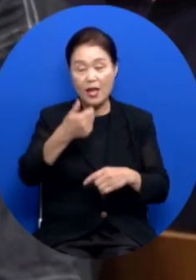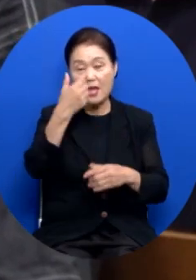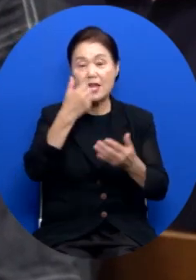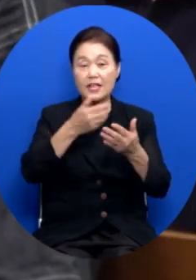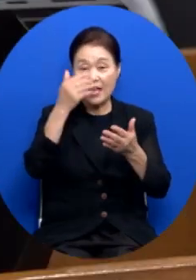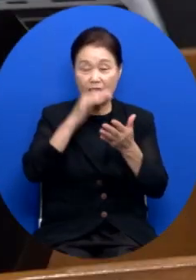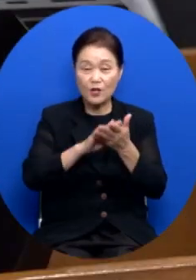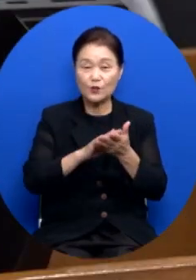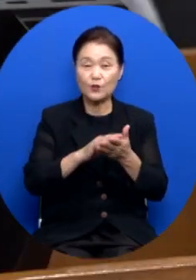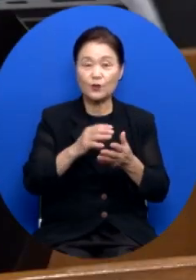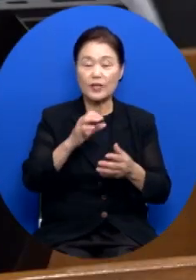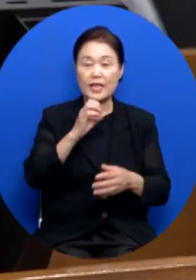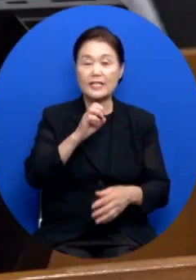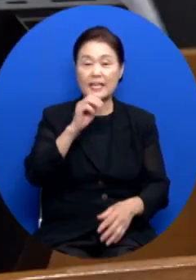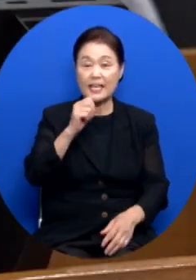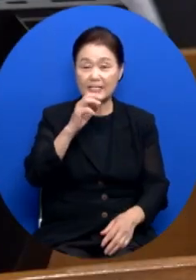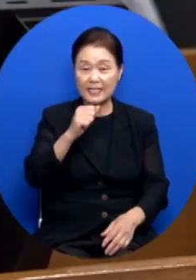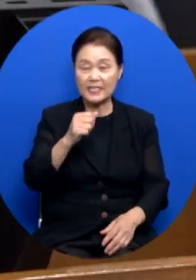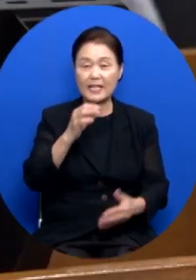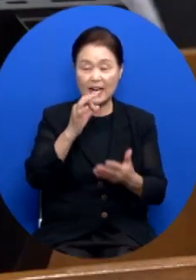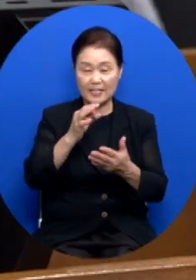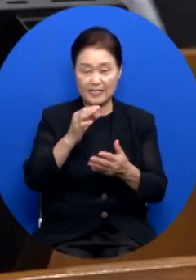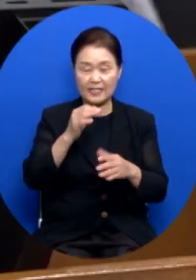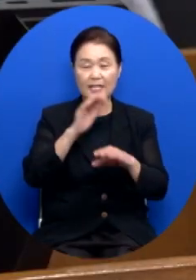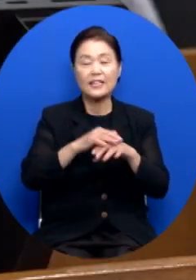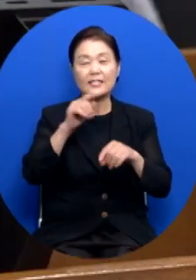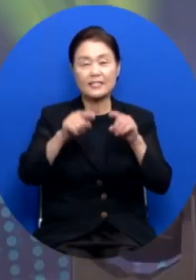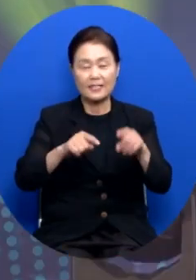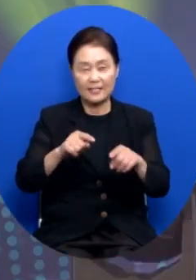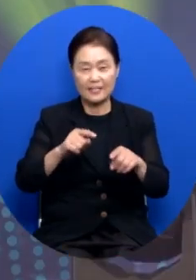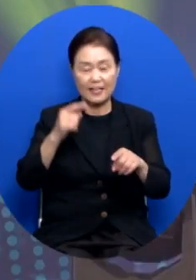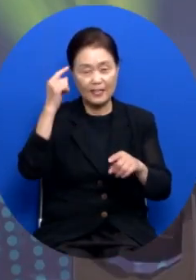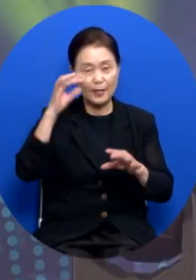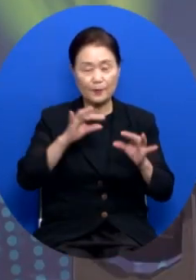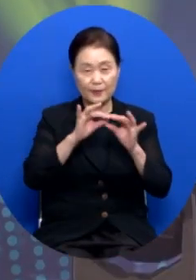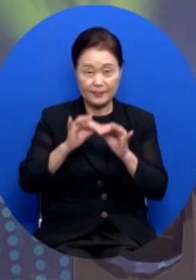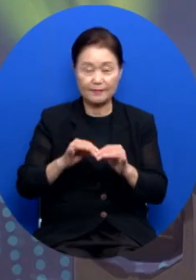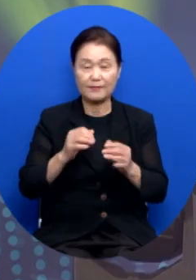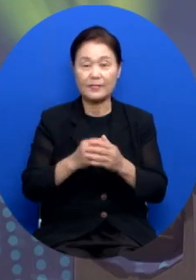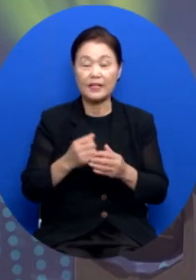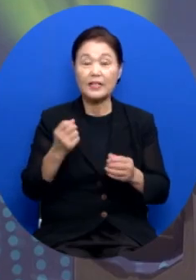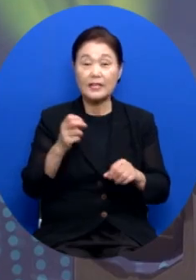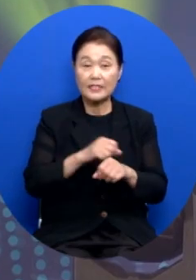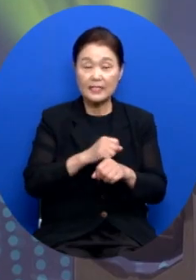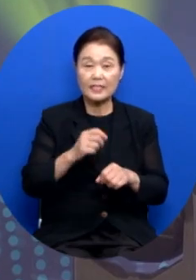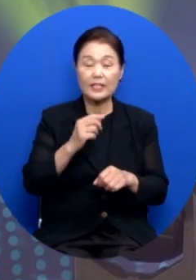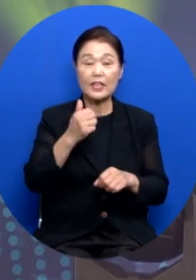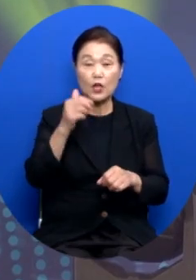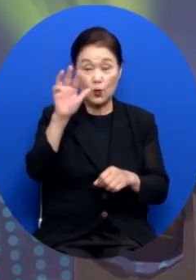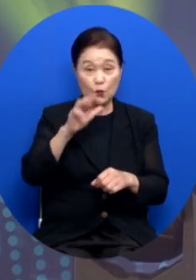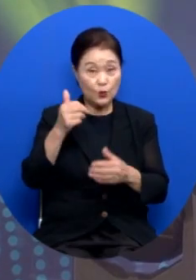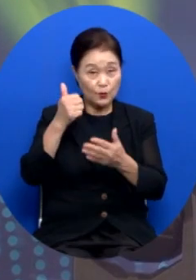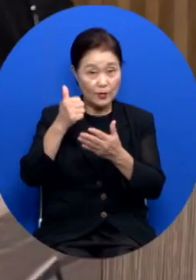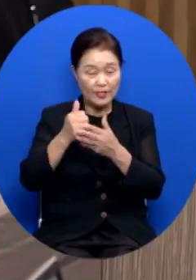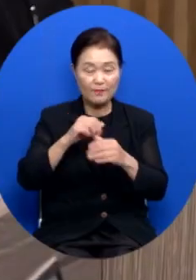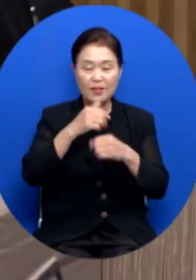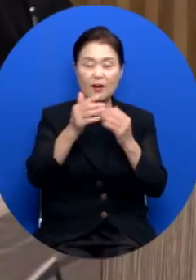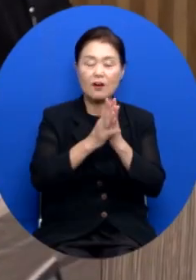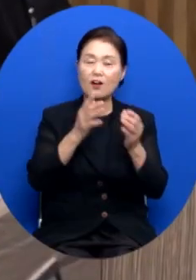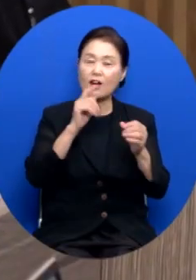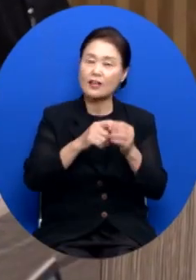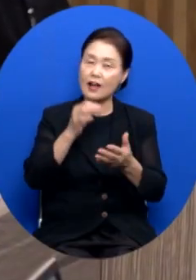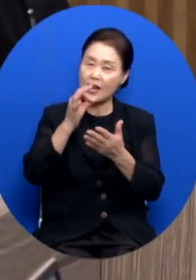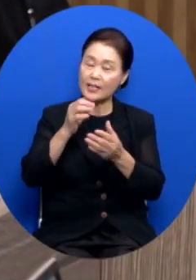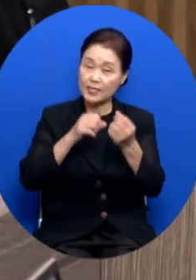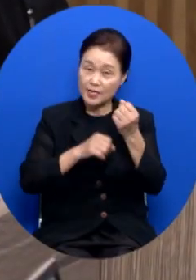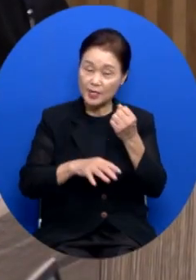해석된 ESG 가치를 실현하는 데 힘쓸 것을 선포했습니다. 특히 칼빈대 황건영 총장은 성경적 가치를